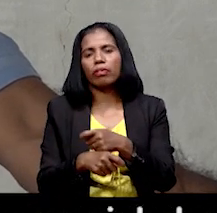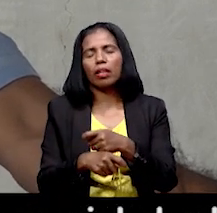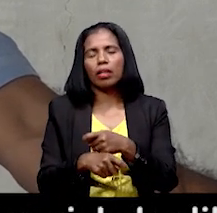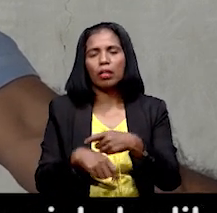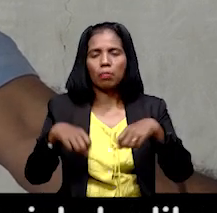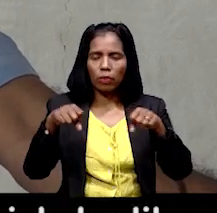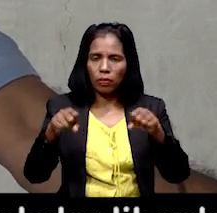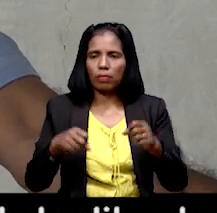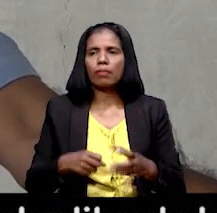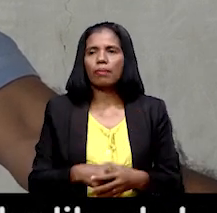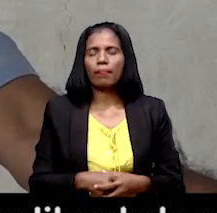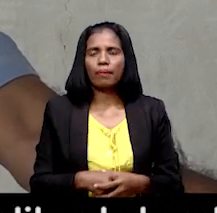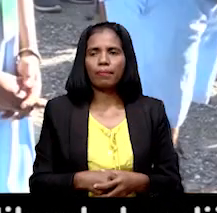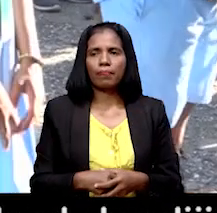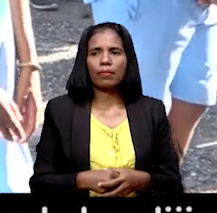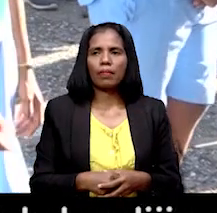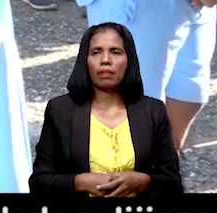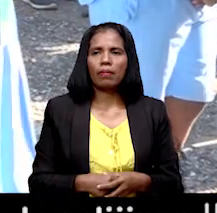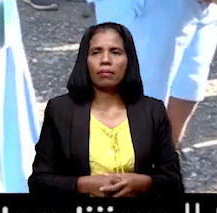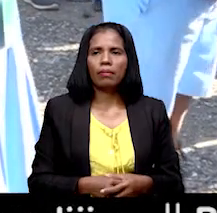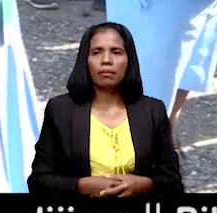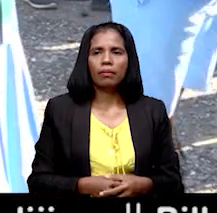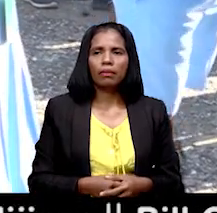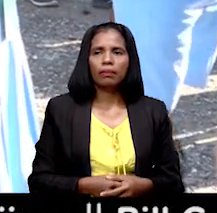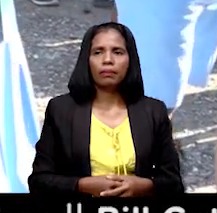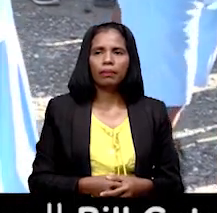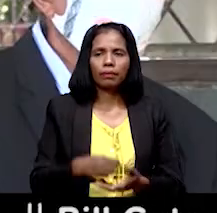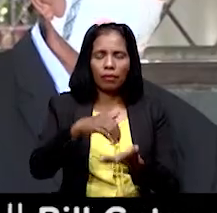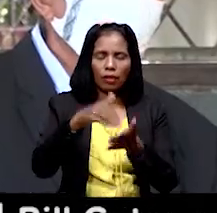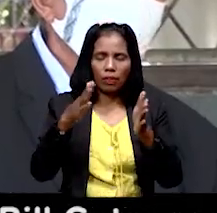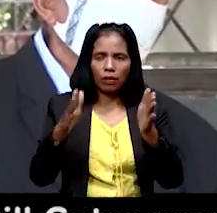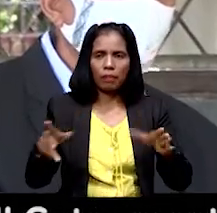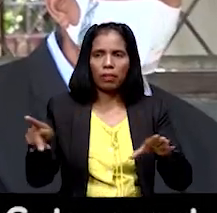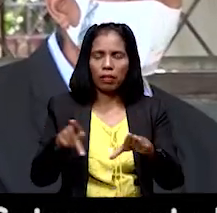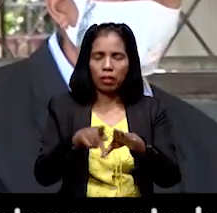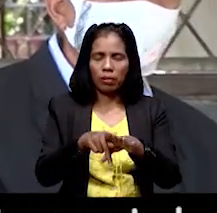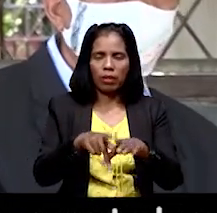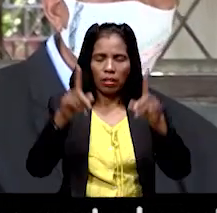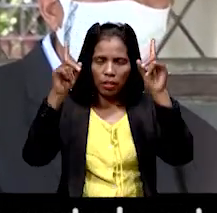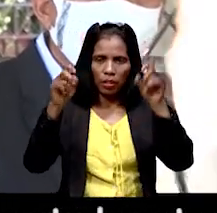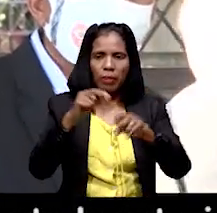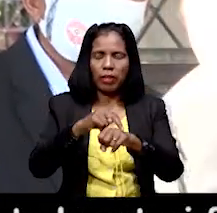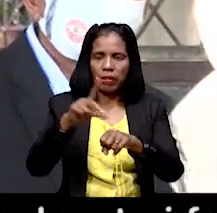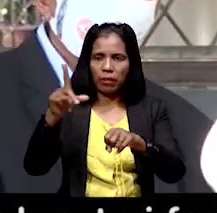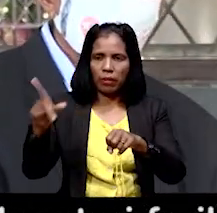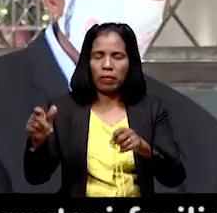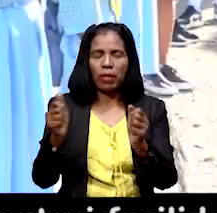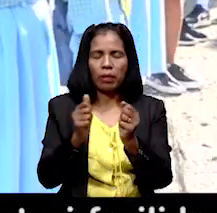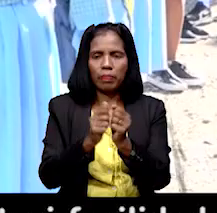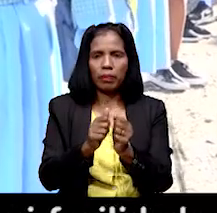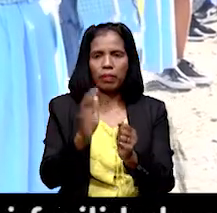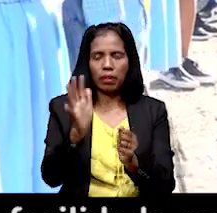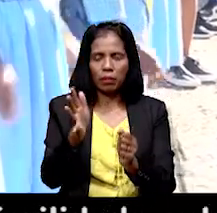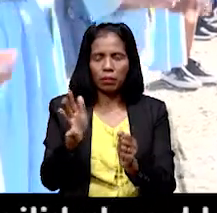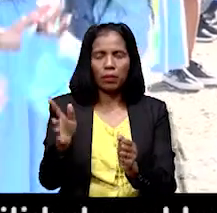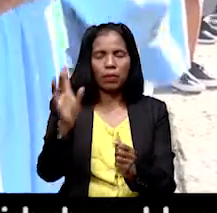Hamus fil falit ne, tamane ita atesam makahli bahne ba. Estudante Sira nebe participa on ihe exame nacional liu rihun limanur singwalu,